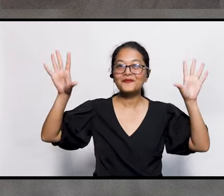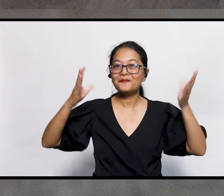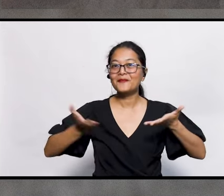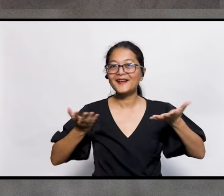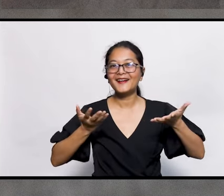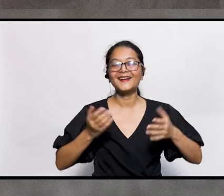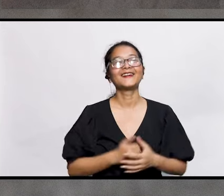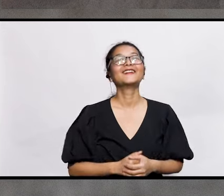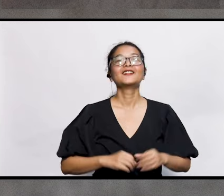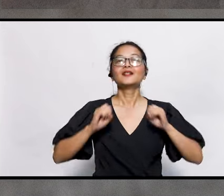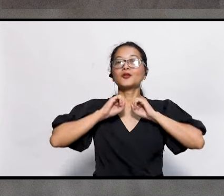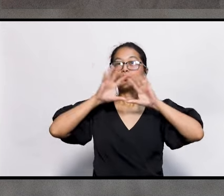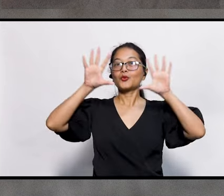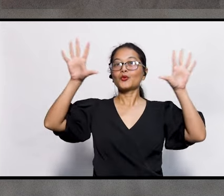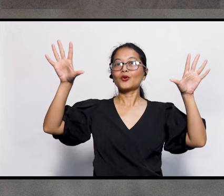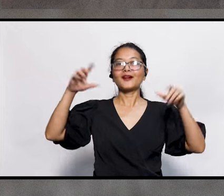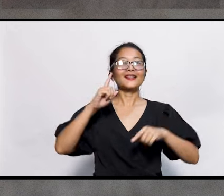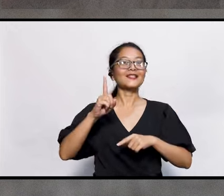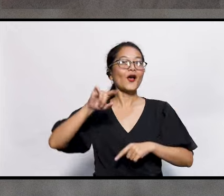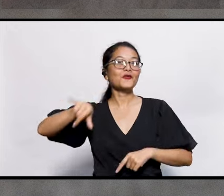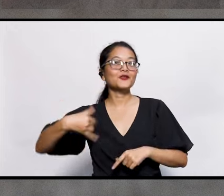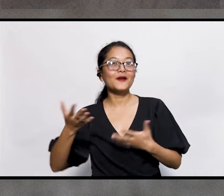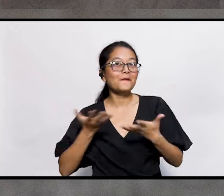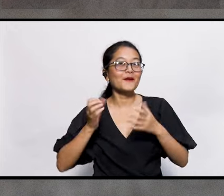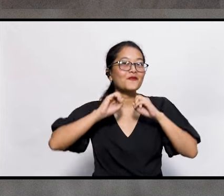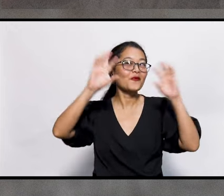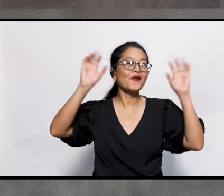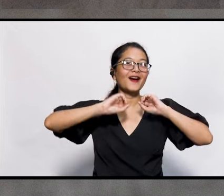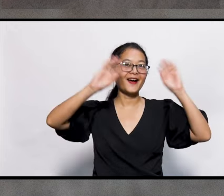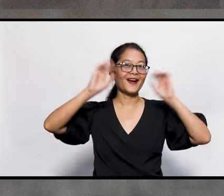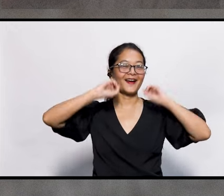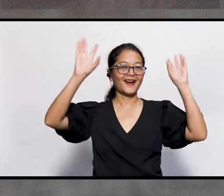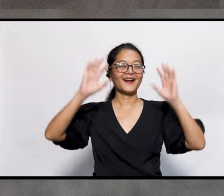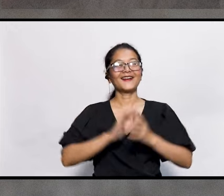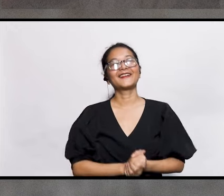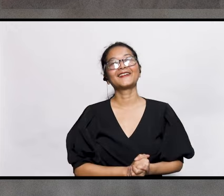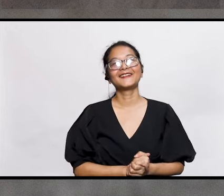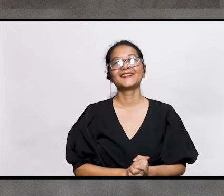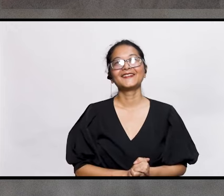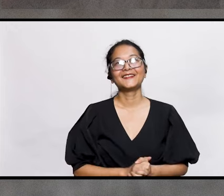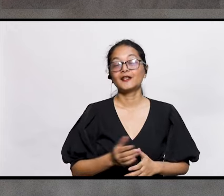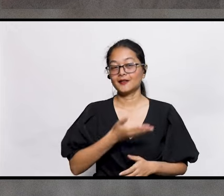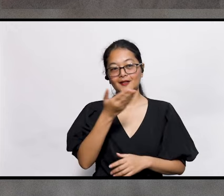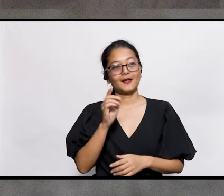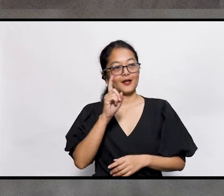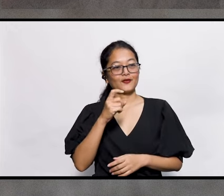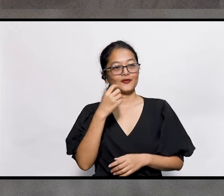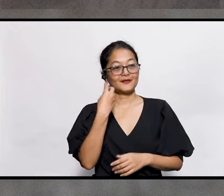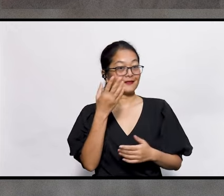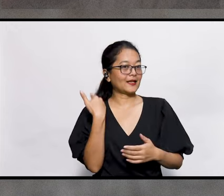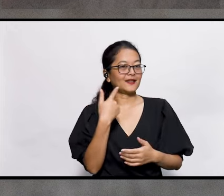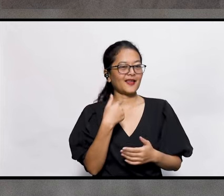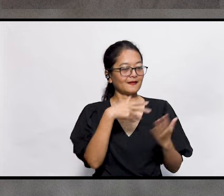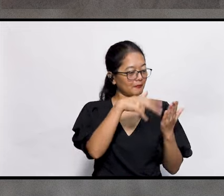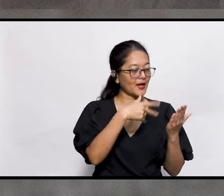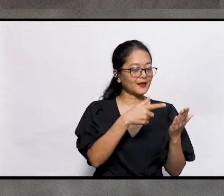nnyaringnya sorak nyaringnya 1 jam mana Nah anda sudah baca ini tujuh kali loh itu